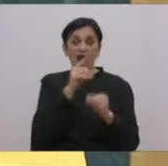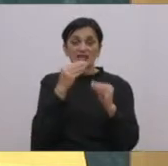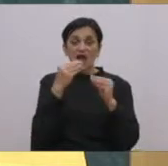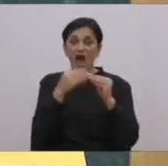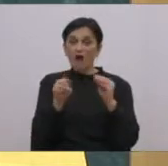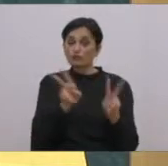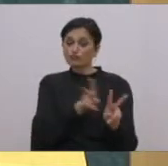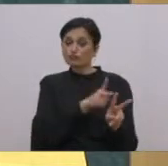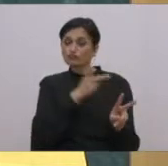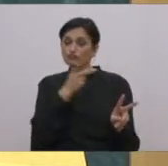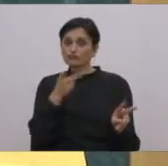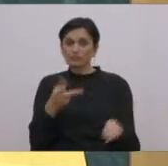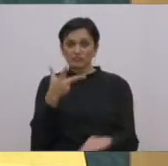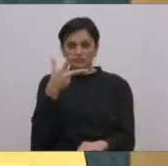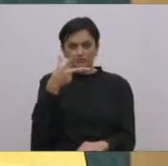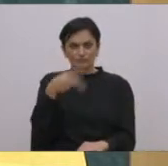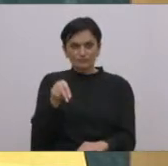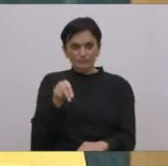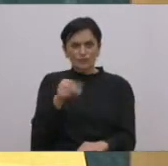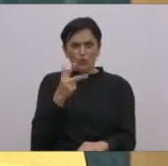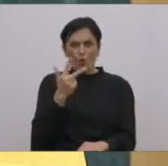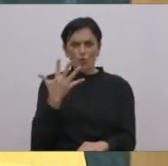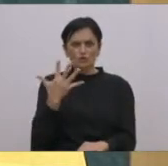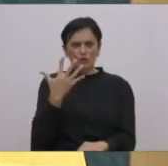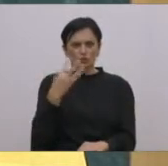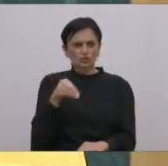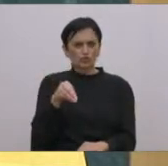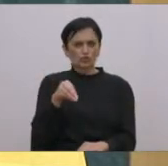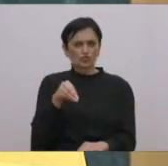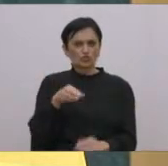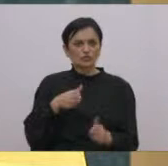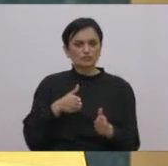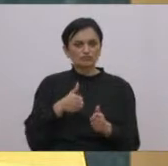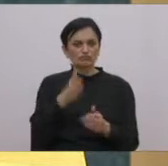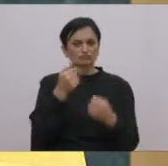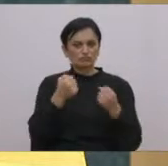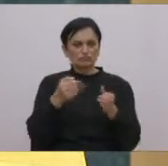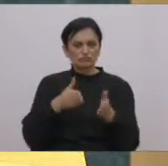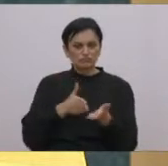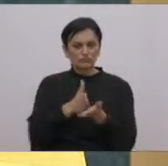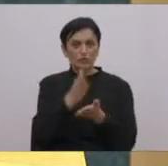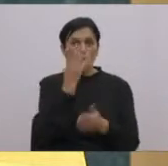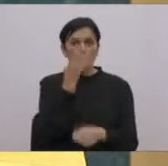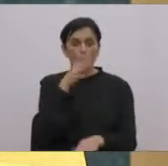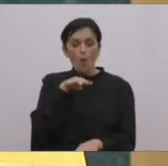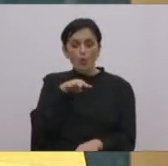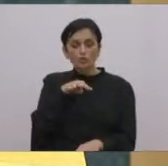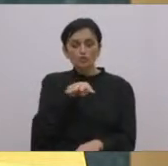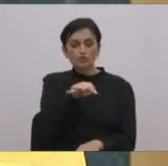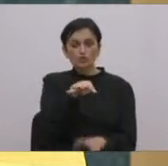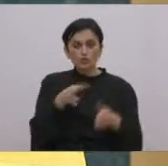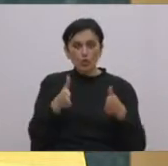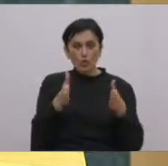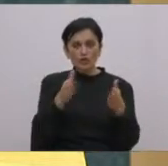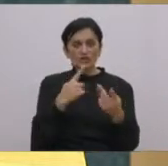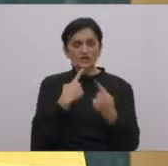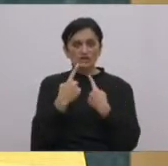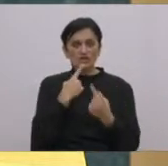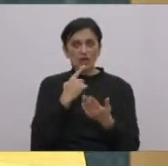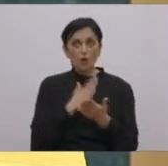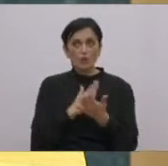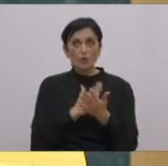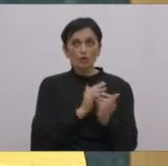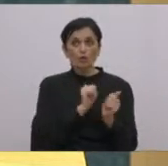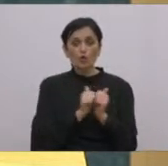რეალურად ჩვენ დაახლოებით 9:30 საათს 35 წუთს მოვანდომებთ აღნიშნული მონაკვეთის გავლას. 4-ზოლიან მაგისტრალზეა, რა თქმა უნდა, საუბარი და